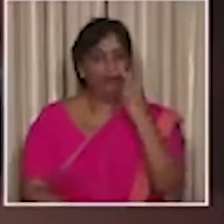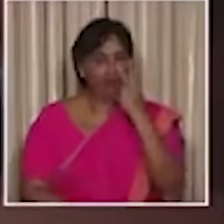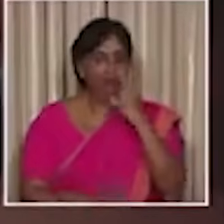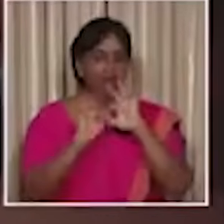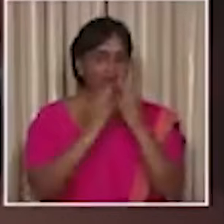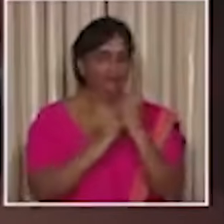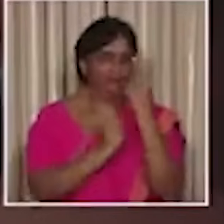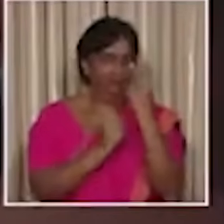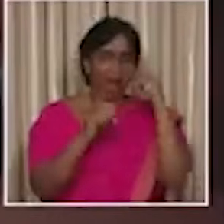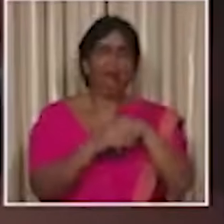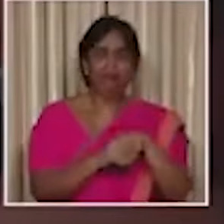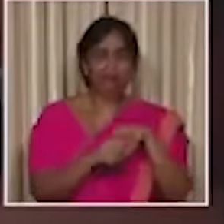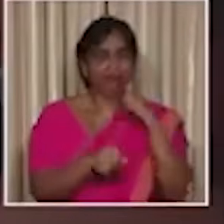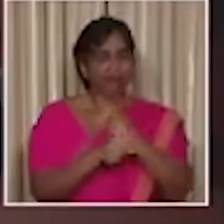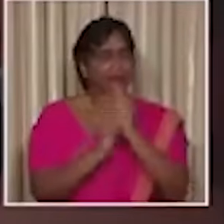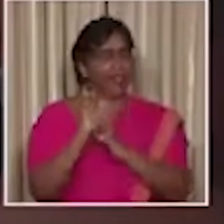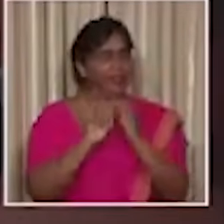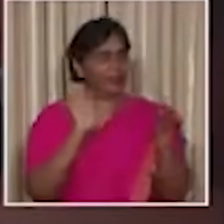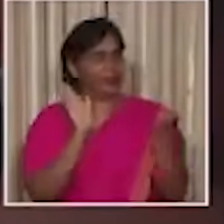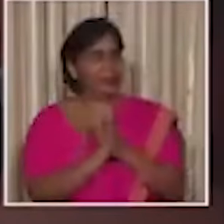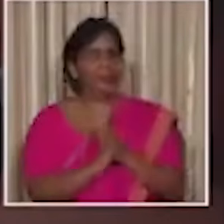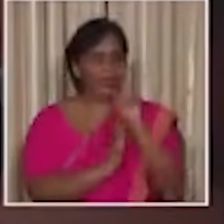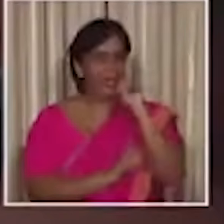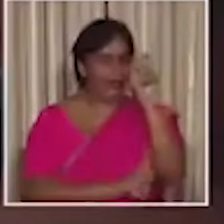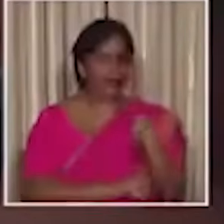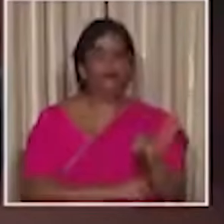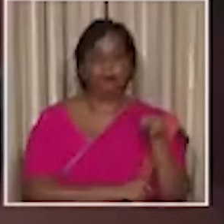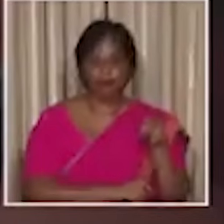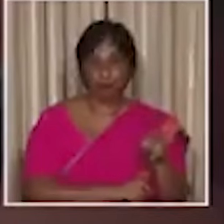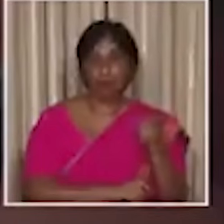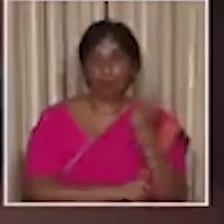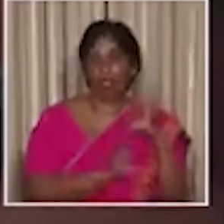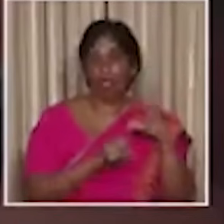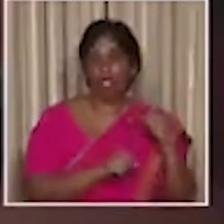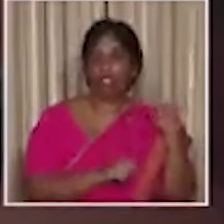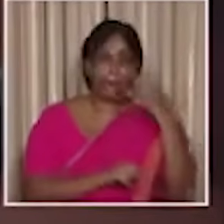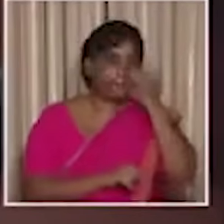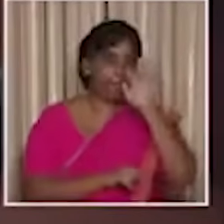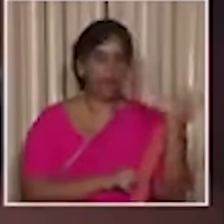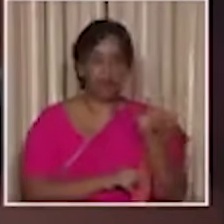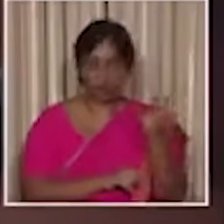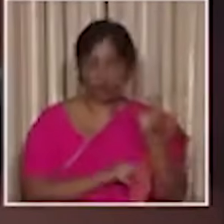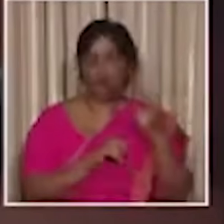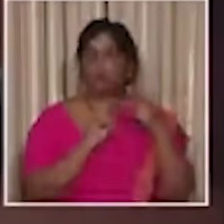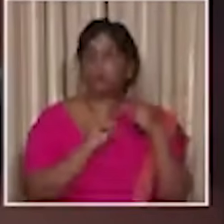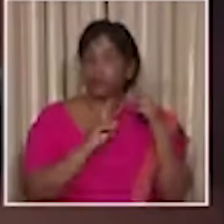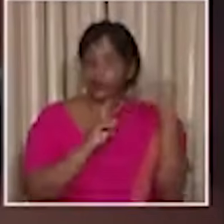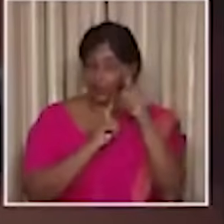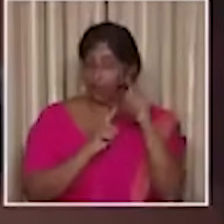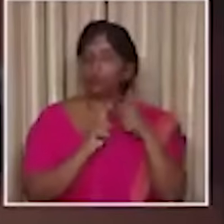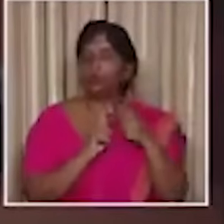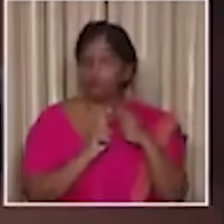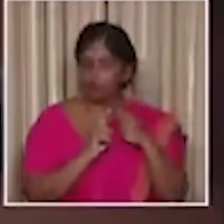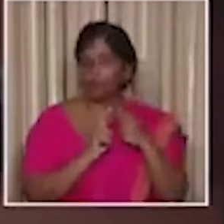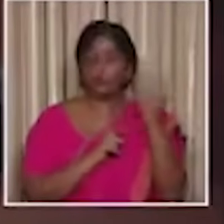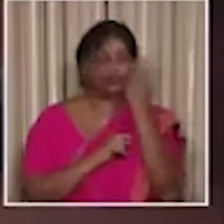පවුලක රජයට ඉතාමත් අමාත්‍යවරුන්ට සම්බන්ධ එක්කෙනෙක් එක්කෙනෙක්. එයා අතේ තමයි මේ දෙකම තියෙන්නේ අයියා සහ මල්ලී අතේ. ඒ නිසා පළමු කොටම මේ